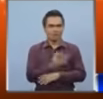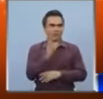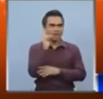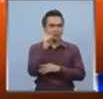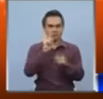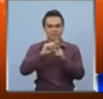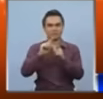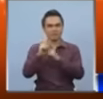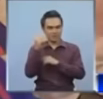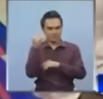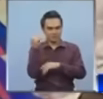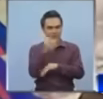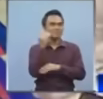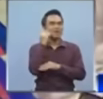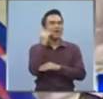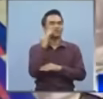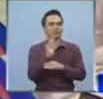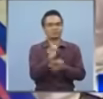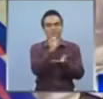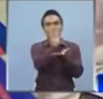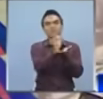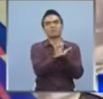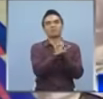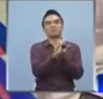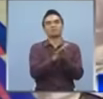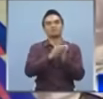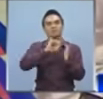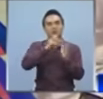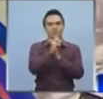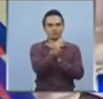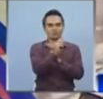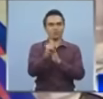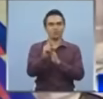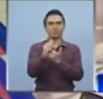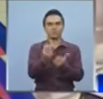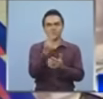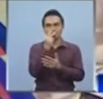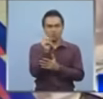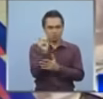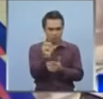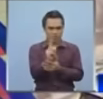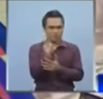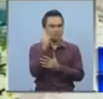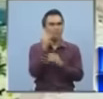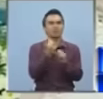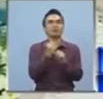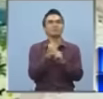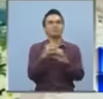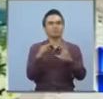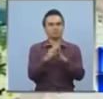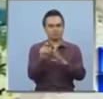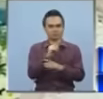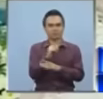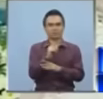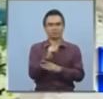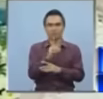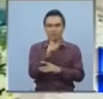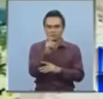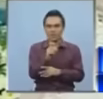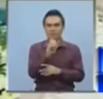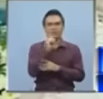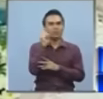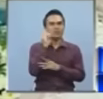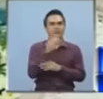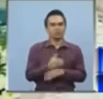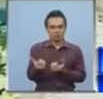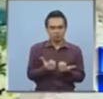ยังบ้านของผู้ตายก็คือคุณยายเทียบบุญเกตที่จังหวัดอุดรธานีค่ะพบว่ากำลังจะเตรียมงานศพอยู่โดยมีป้าตซึ่งเป็นลูก